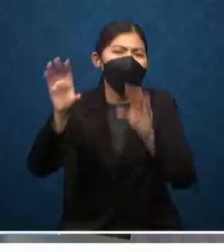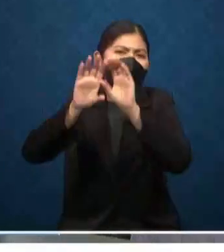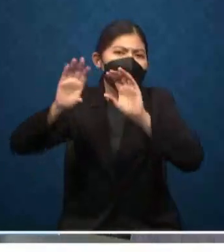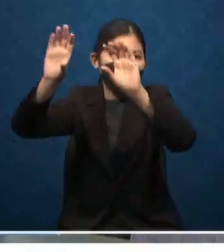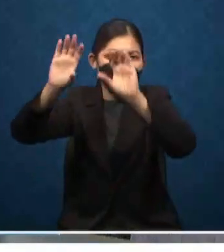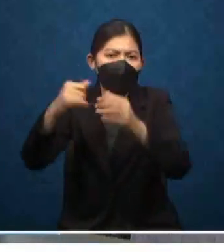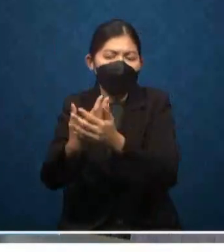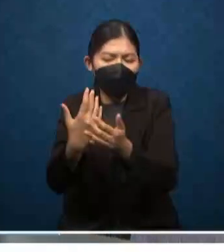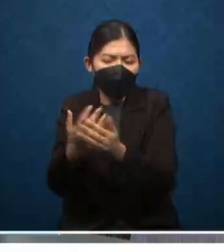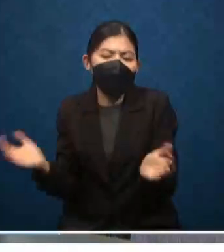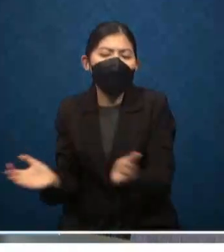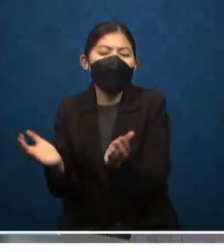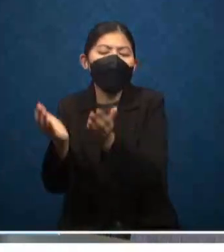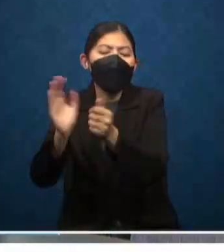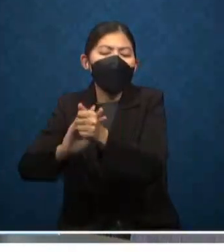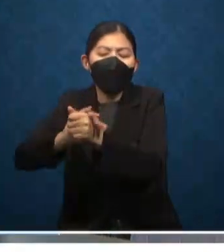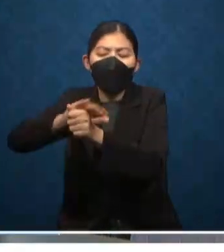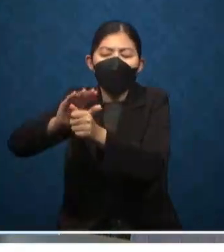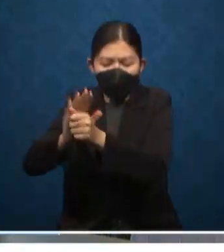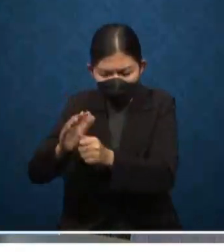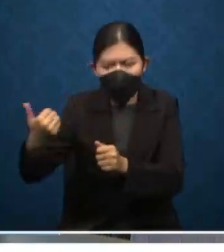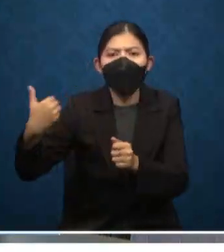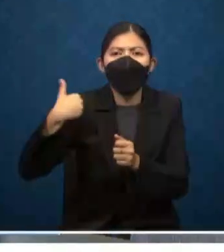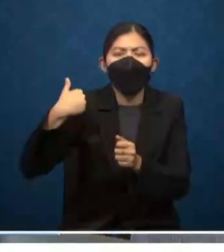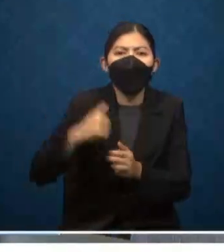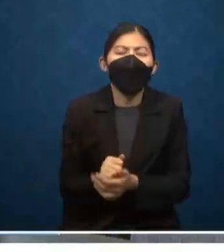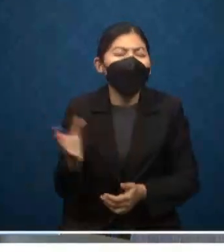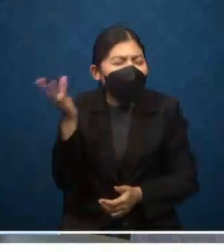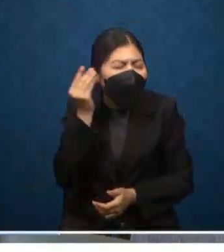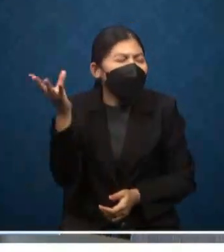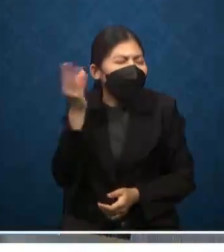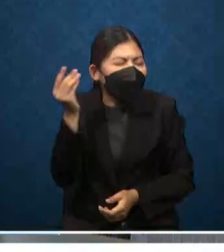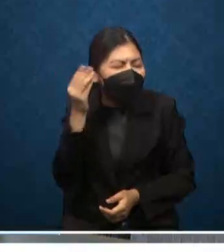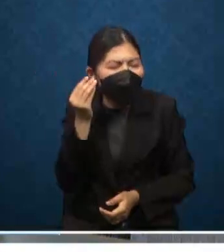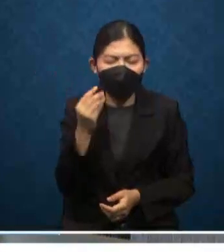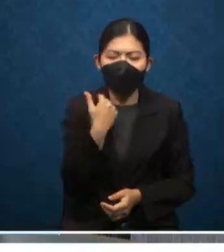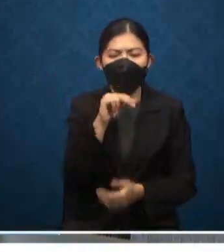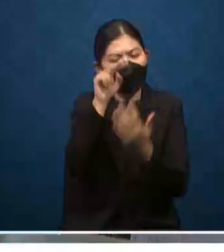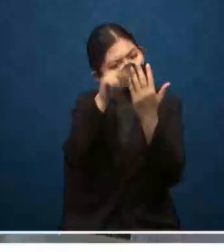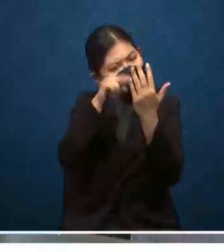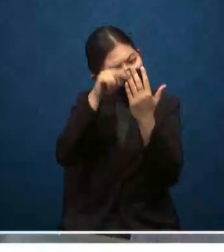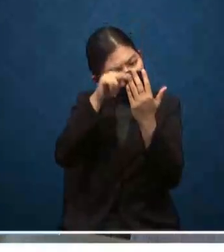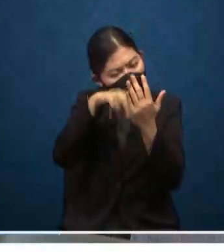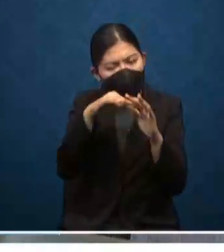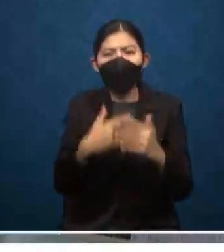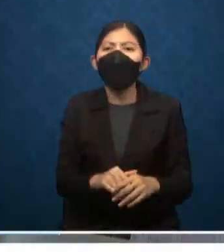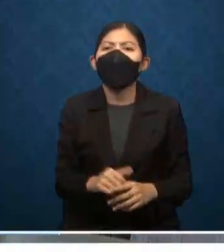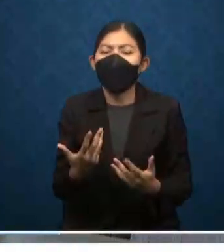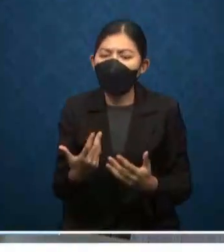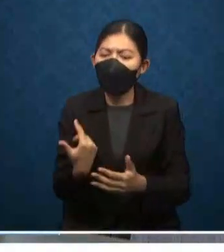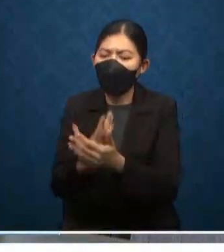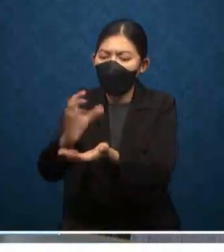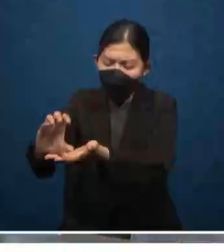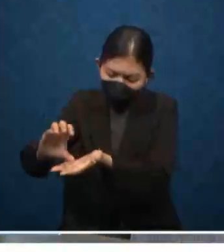ะมีเงินเข้ามาสนับสนุนในตรงนี้ซึ่งผมอ่านแล้วผมฟังแล้วผมก็บอกว่าอ้าวในที่สุดมันก็จะมีเงินงบประมาณเข้าม